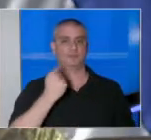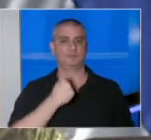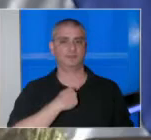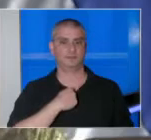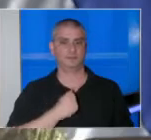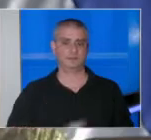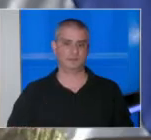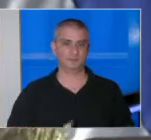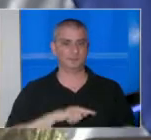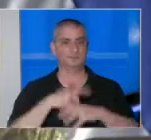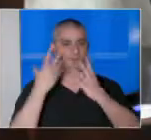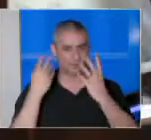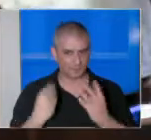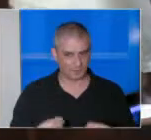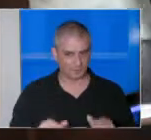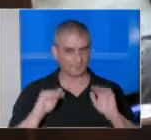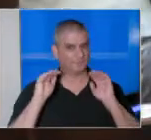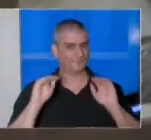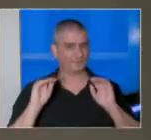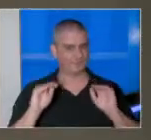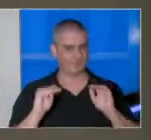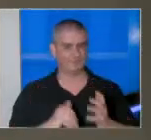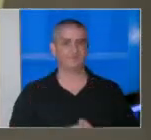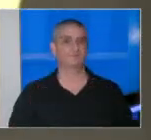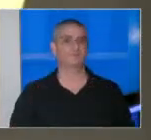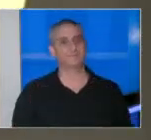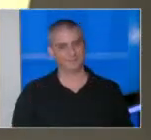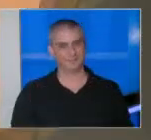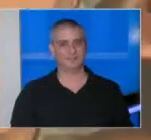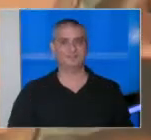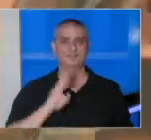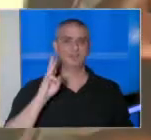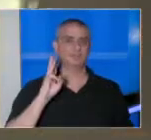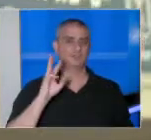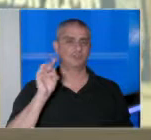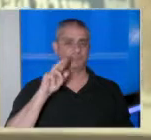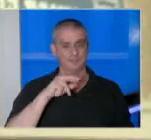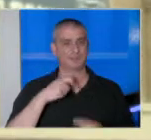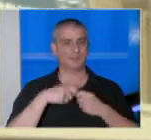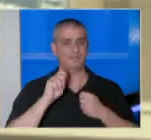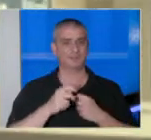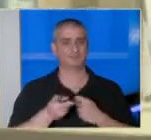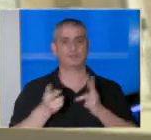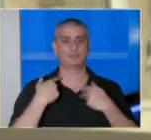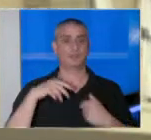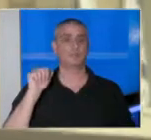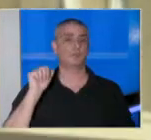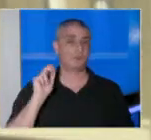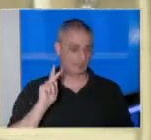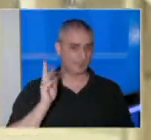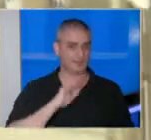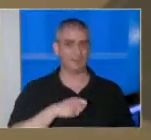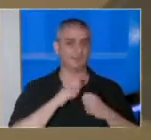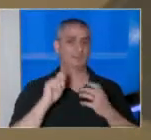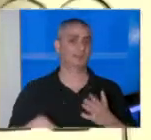אני. בשעה טובה ובברכה. שבח שטרן, חבר הכנסת החוזר איוב קרא, וחברת